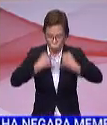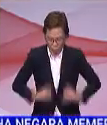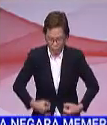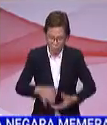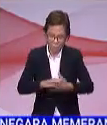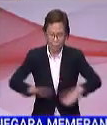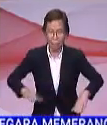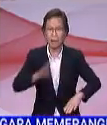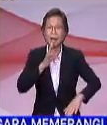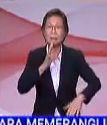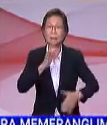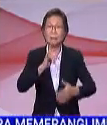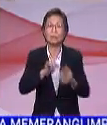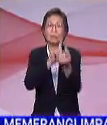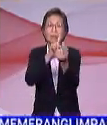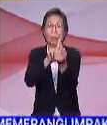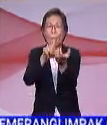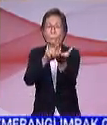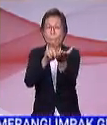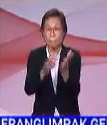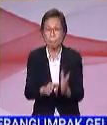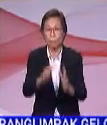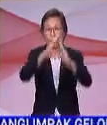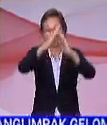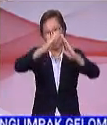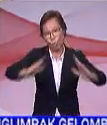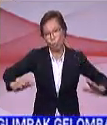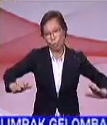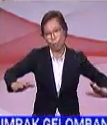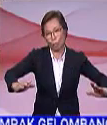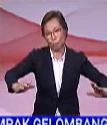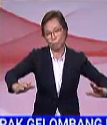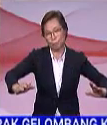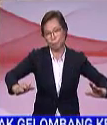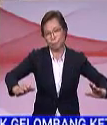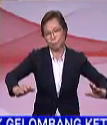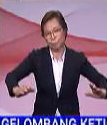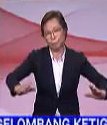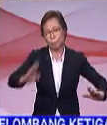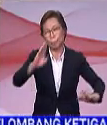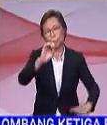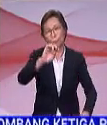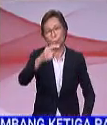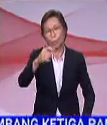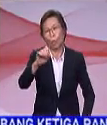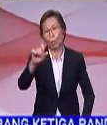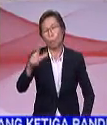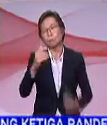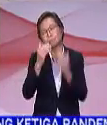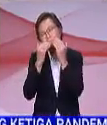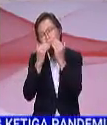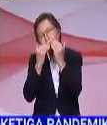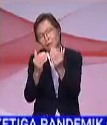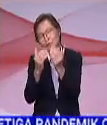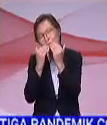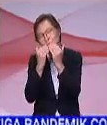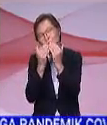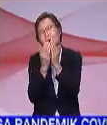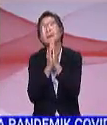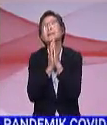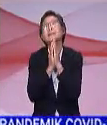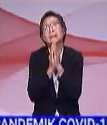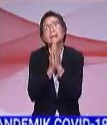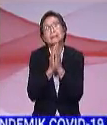Beliau berkata demikian ketika ditemui pemberita di rumahnya di kampung Lipat Sanggol Banggol. Dia bersyukur terselamat dan berasa